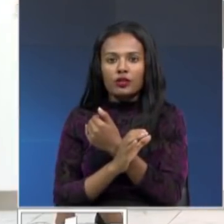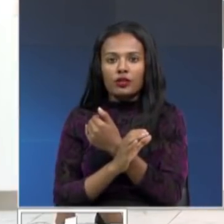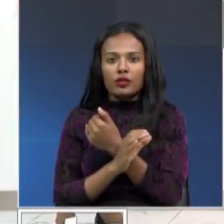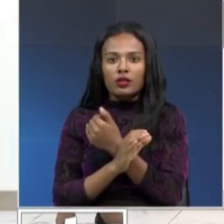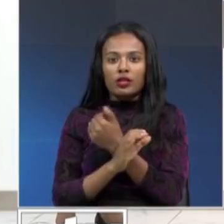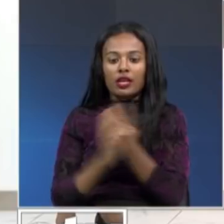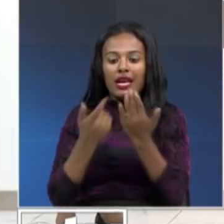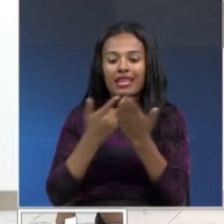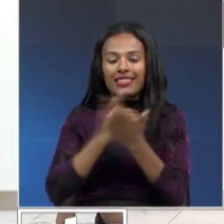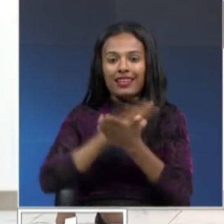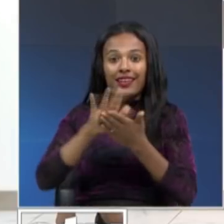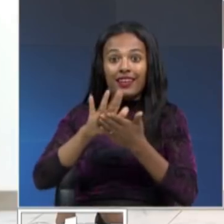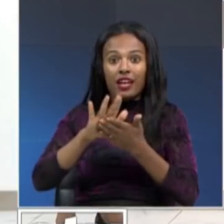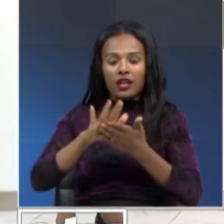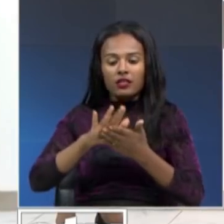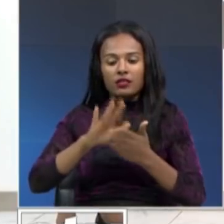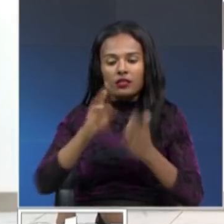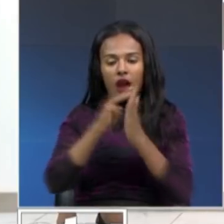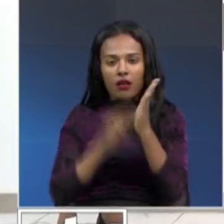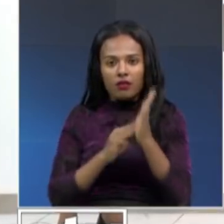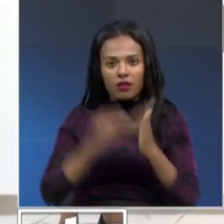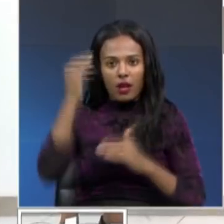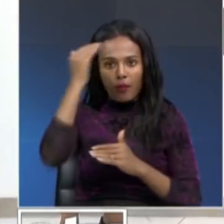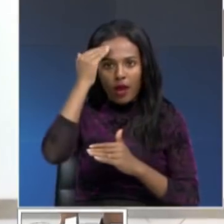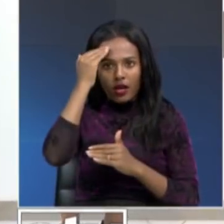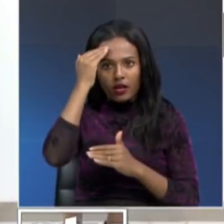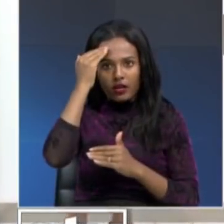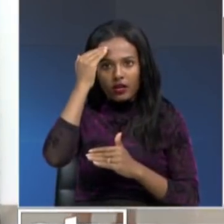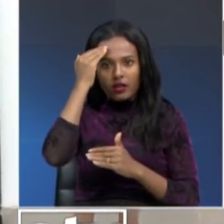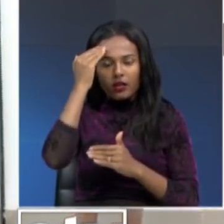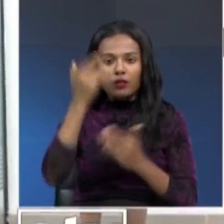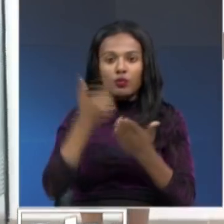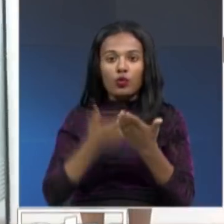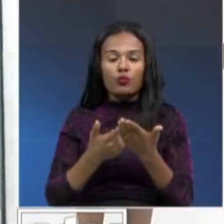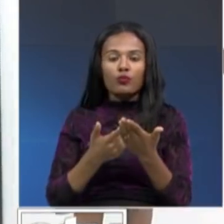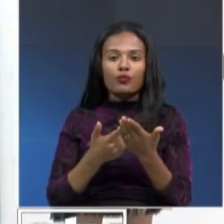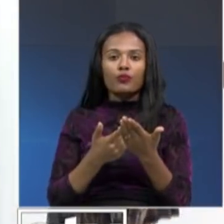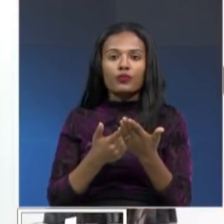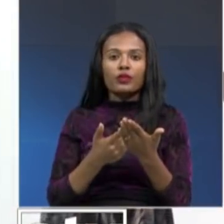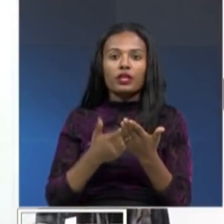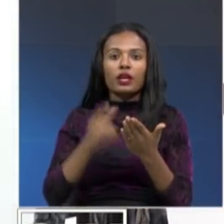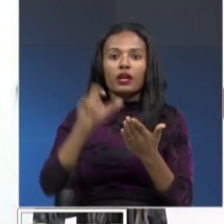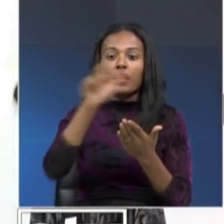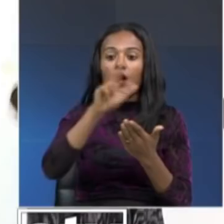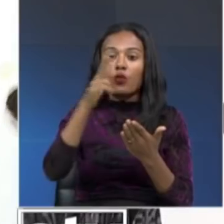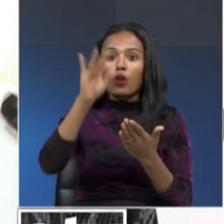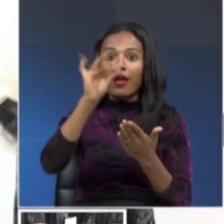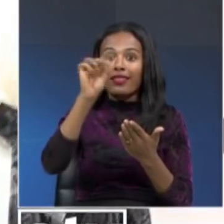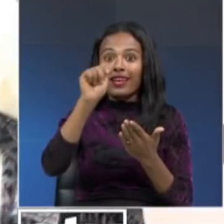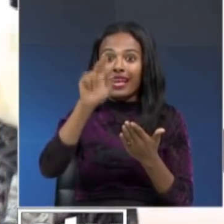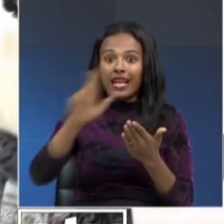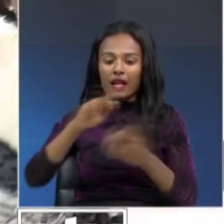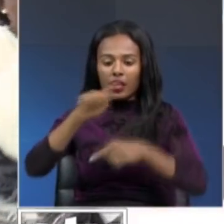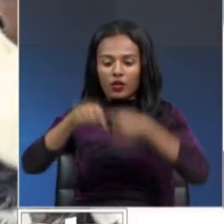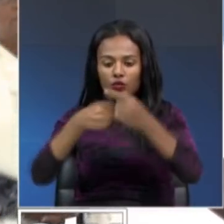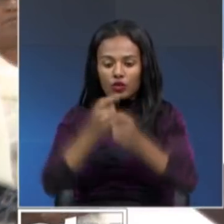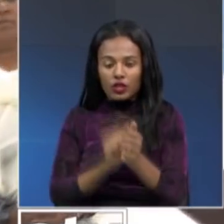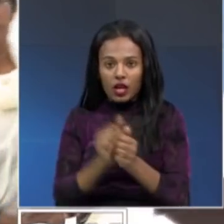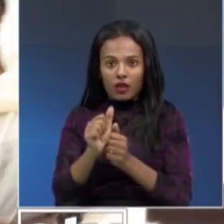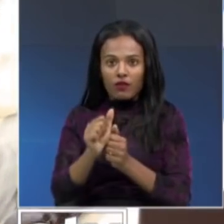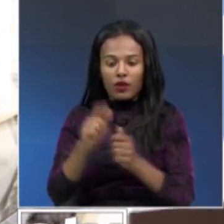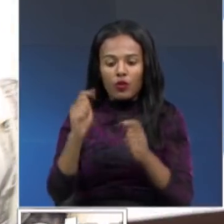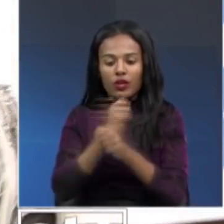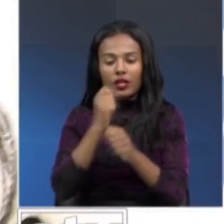የኤቲካል ክሊራንስ ስርዓት የሚያልፍ ብሎም የኤፍዲኤ የሬጉላቶሪ ሂደቶች እያለፈ ወደ ተግባር